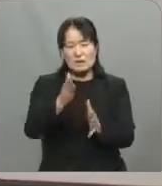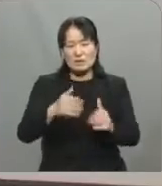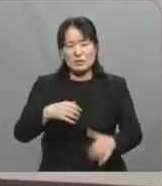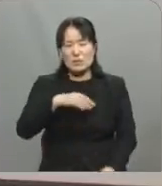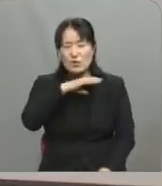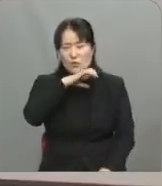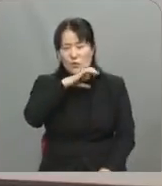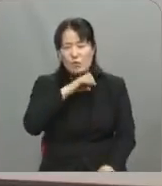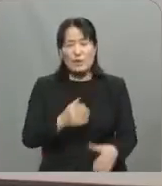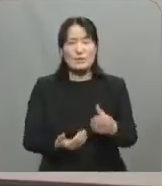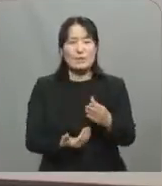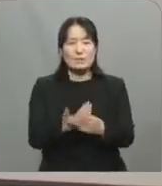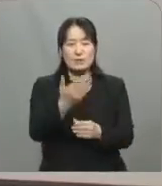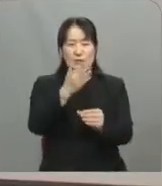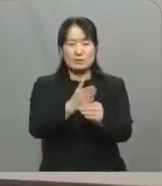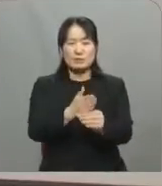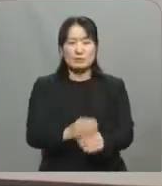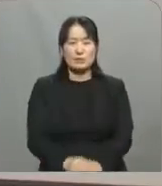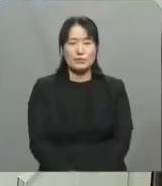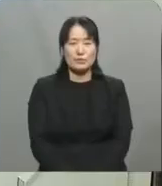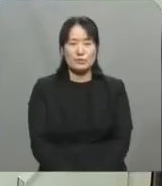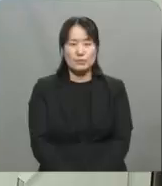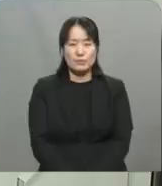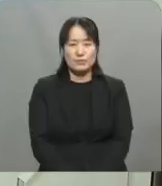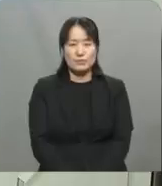있습니다. 이청초 기자입니다.